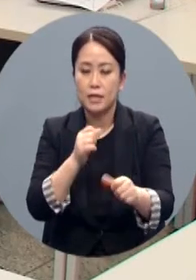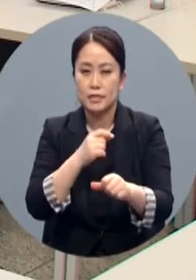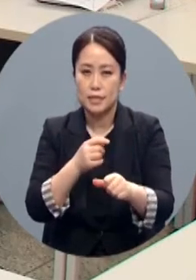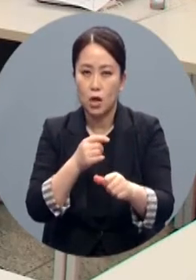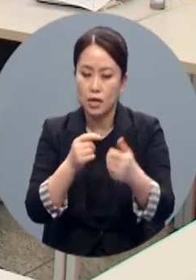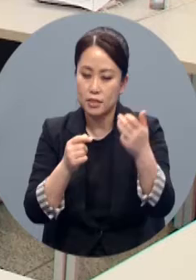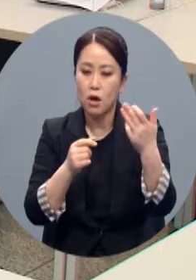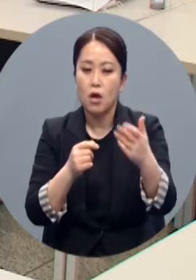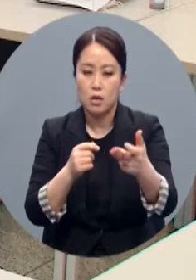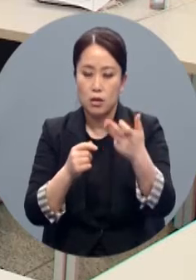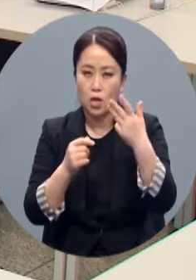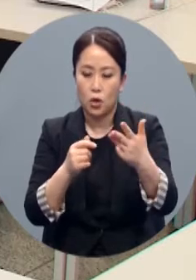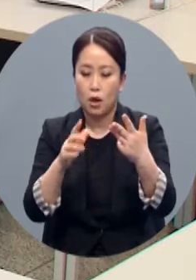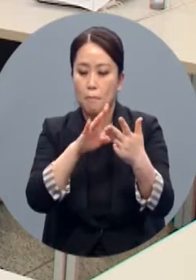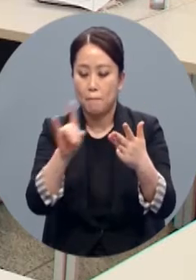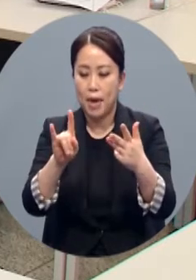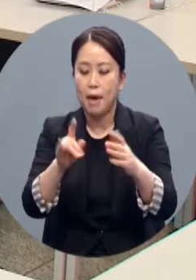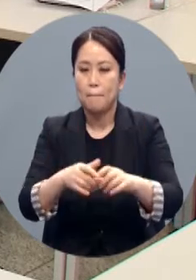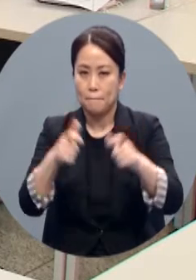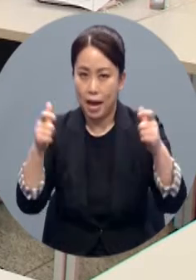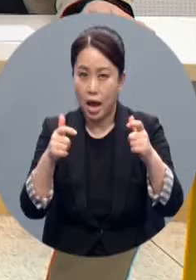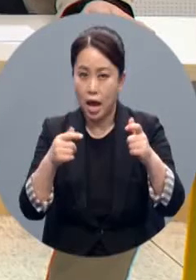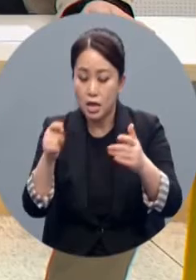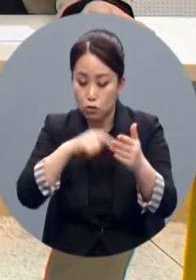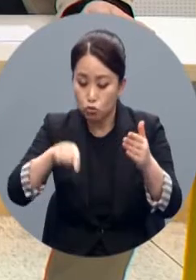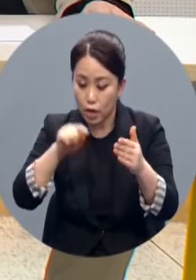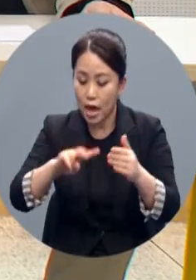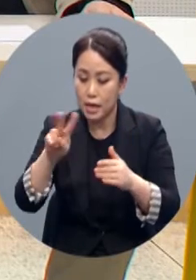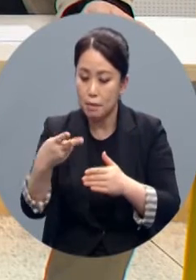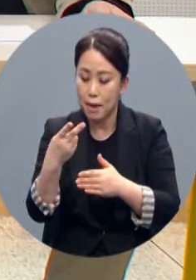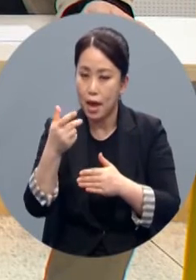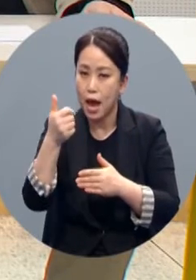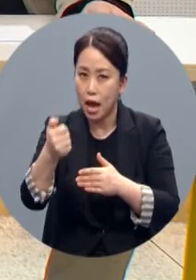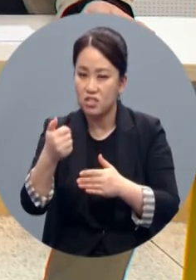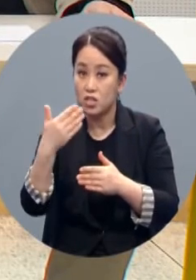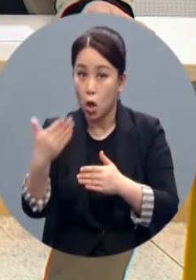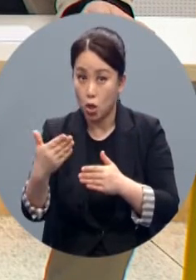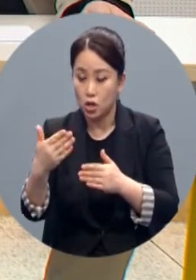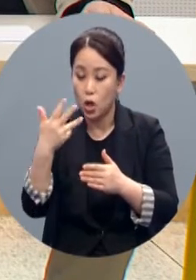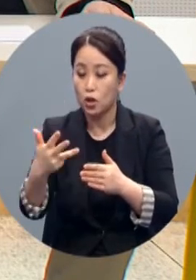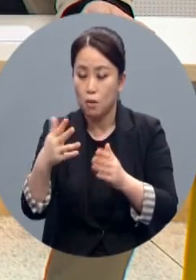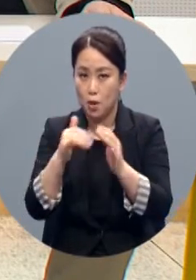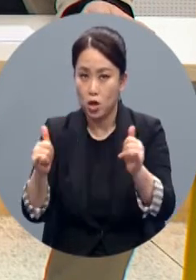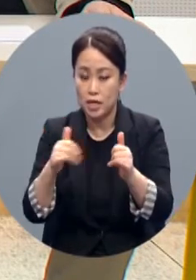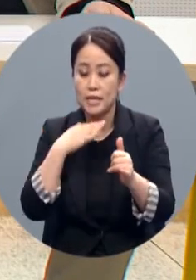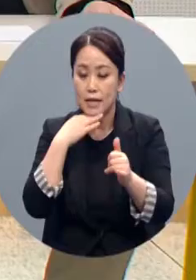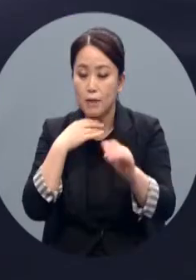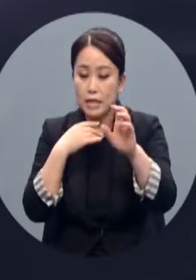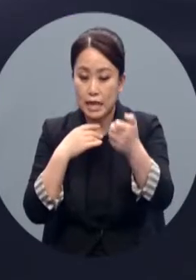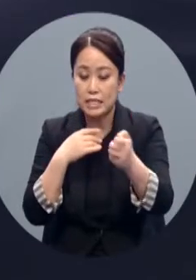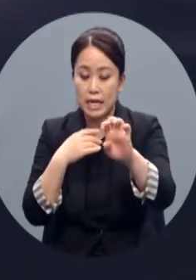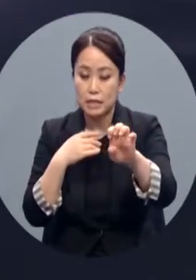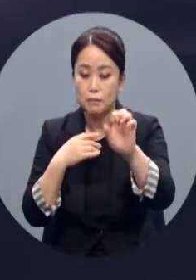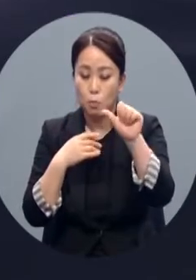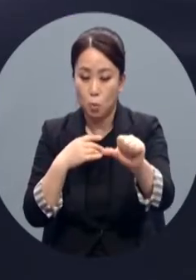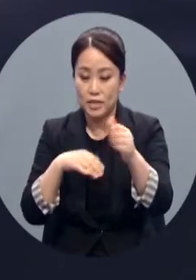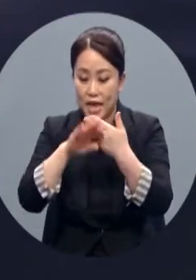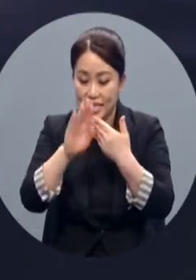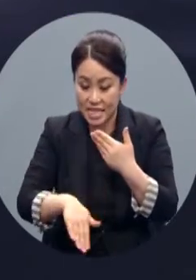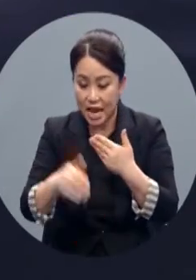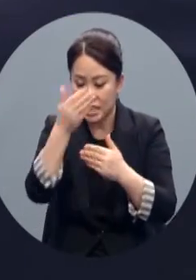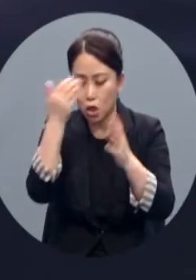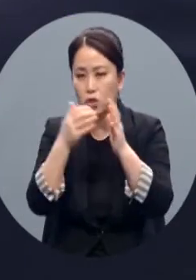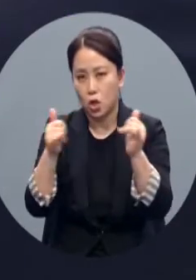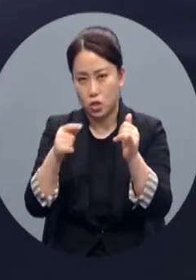특히 그중 절반가량인 298명이 45세 이하 청년으로 파악돼 이미지 변모에 성과를